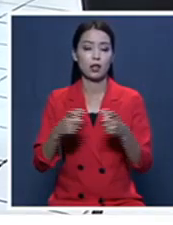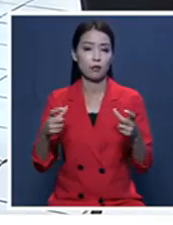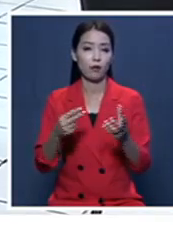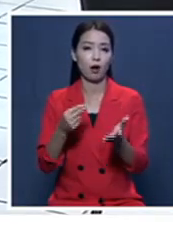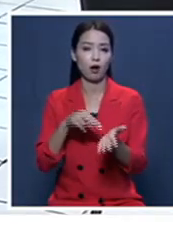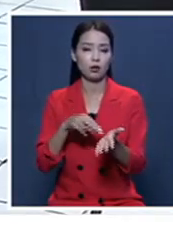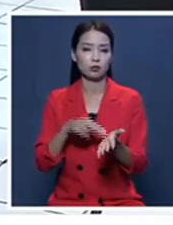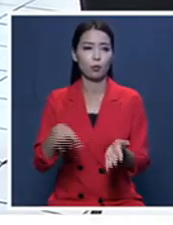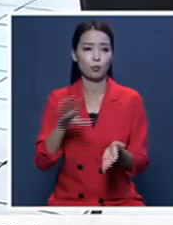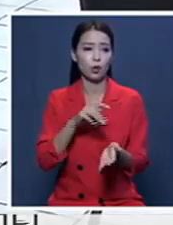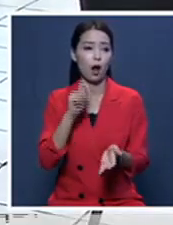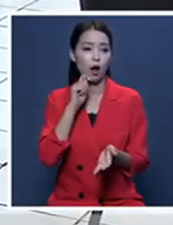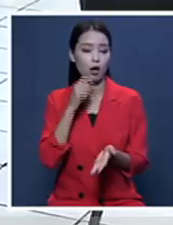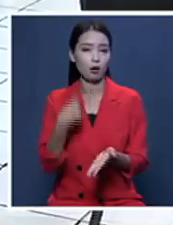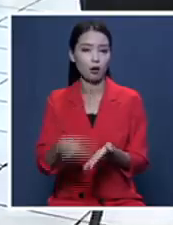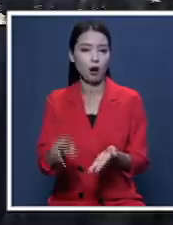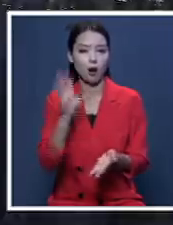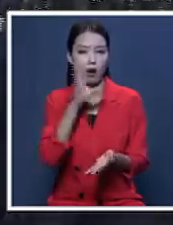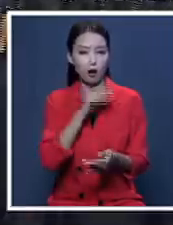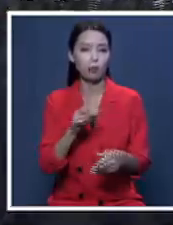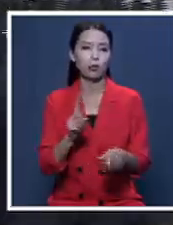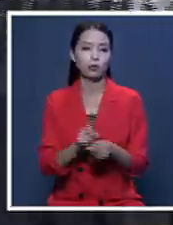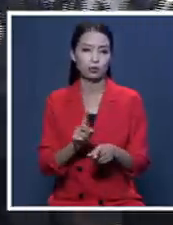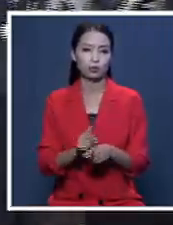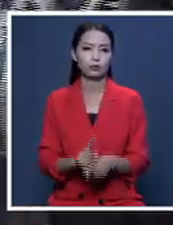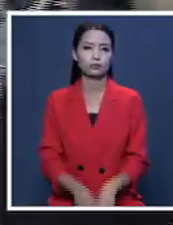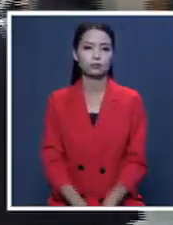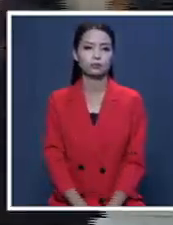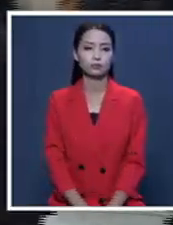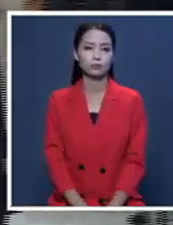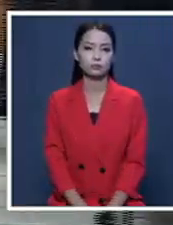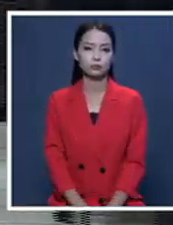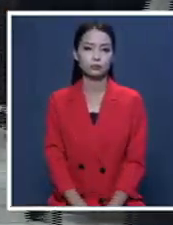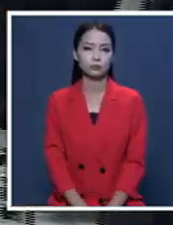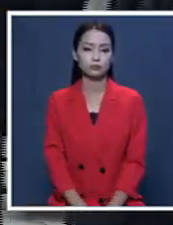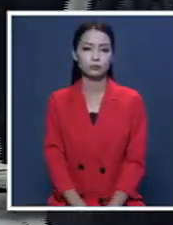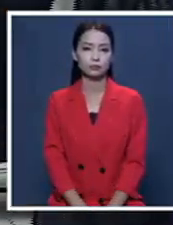де алып жатқандары бар. Оңғар Алпысбайұлы, Олжас Берікбаев, Қазақстан, ұлттық телеарнасы.